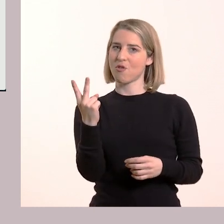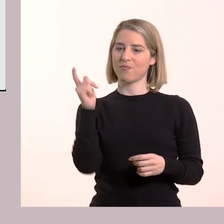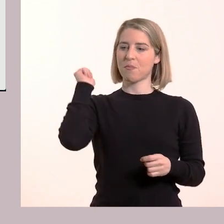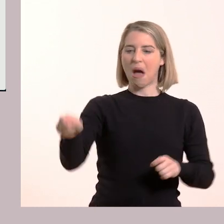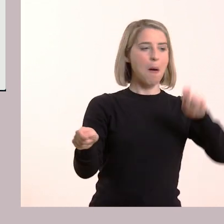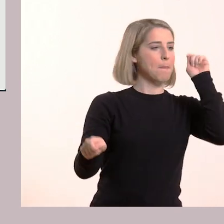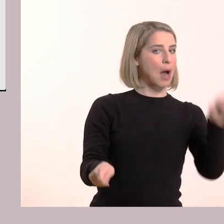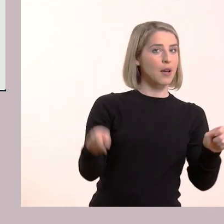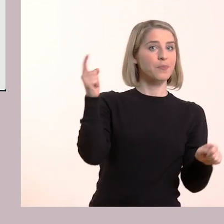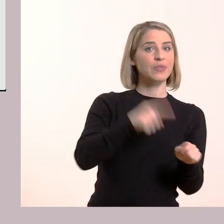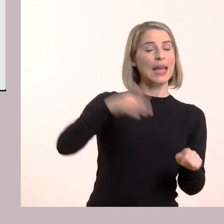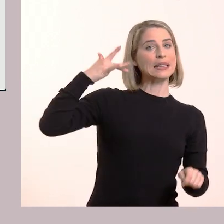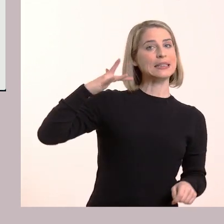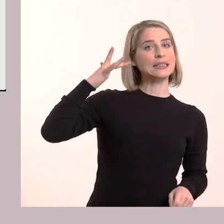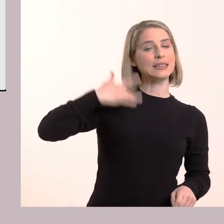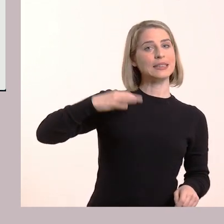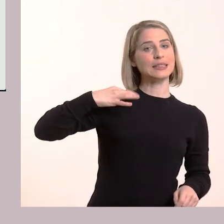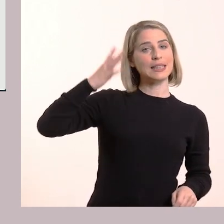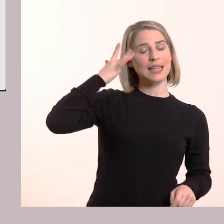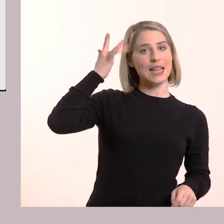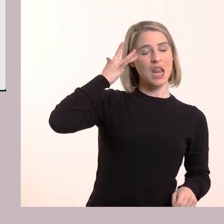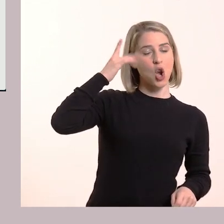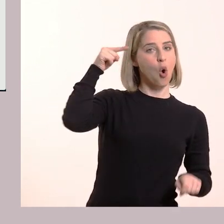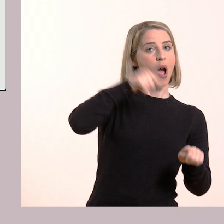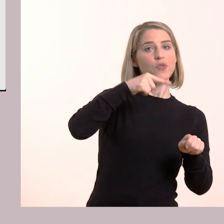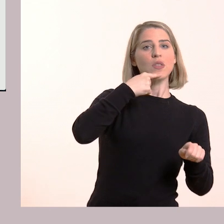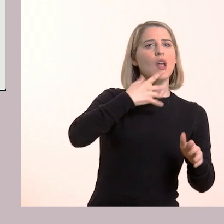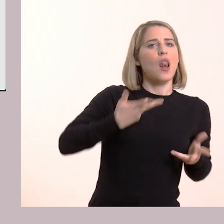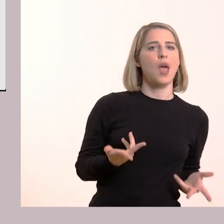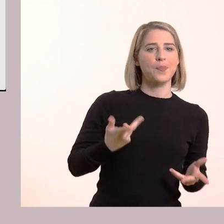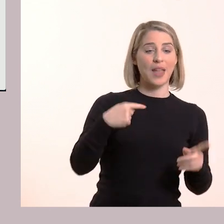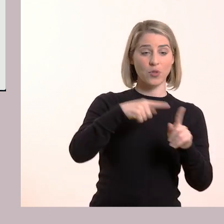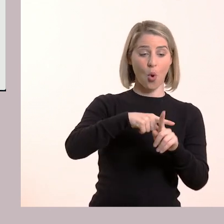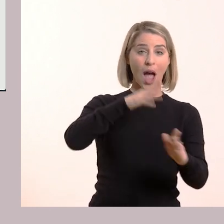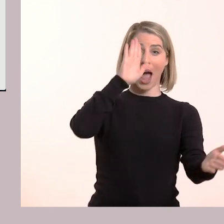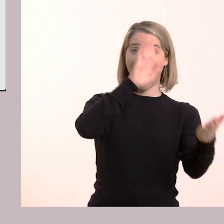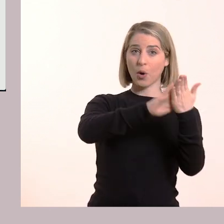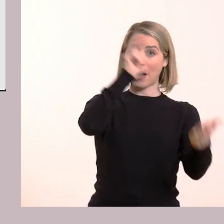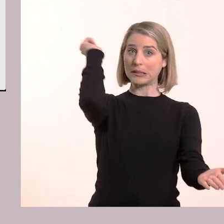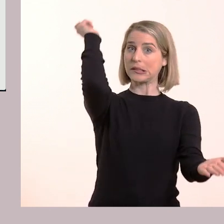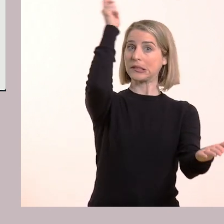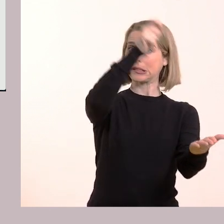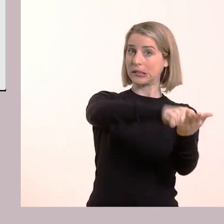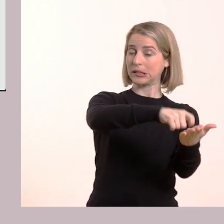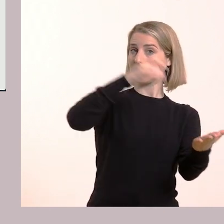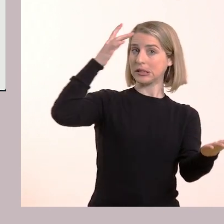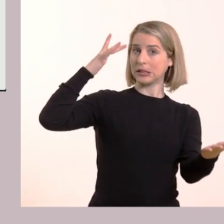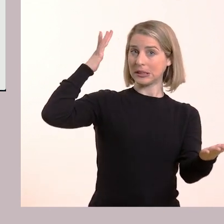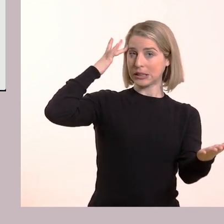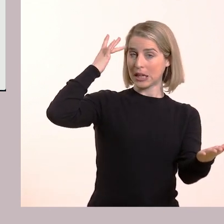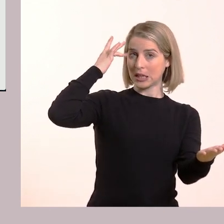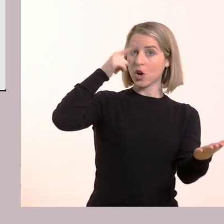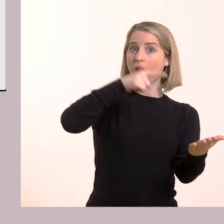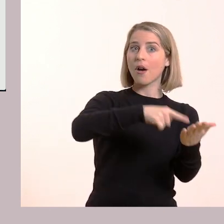ένα κόκκινο. Το κίτρινο τι μας λέει? Ό,τι αγγίζει μάγισσα με το κίτρινο ραβδί γίνεται 10